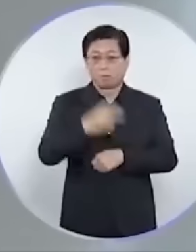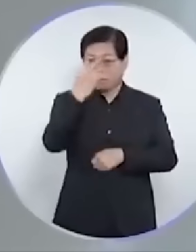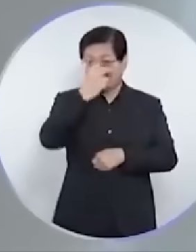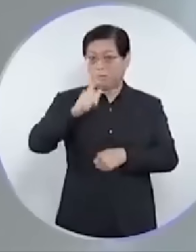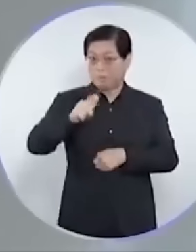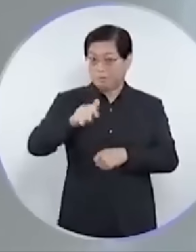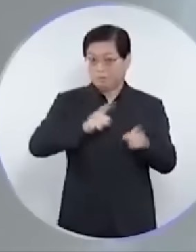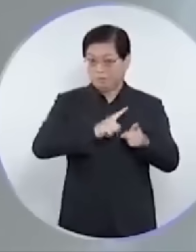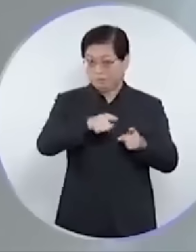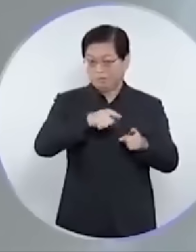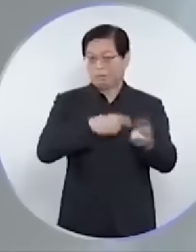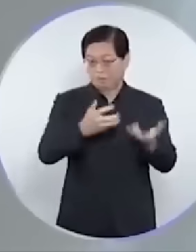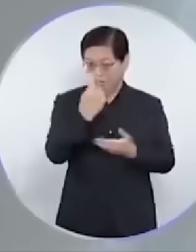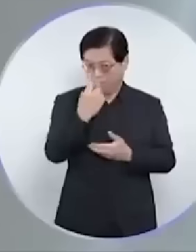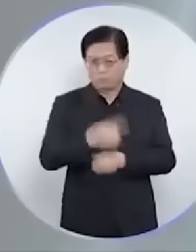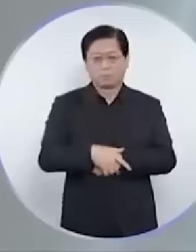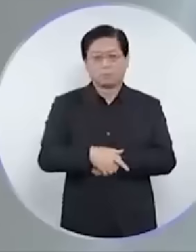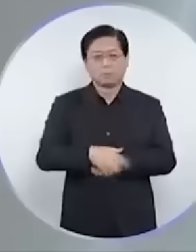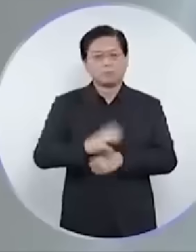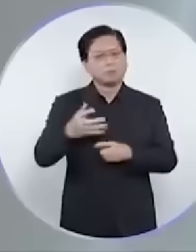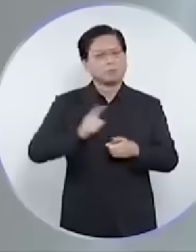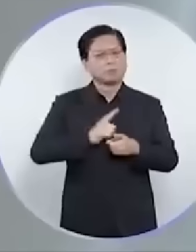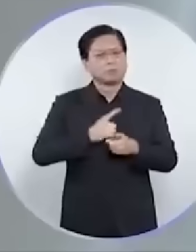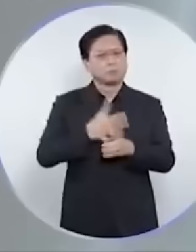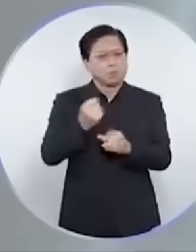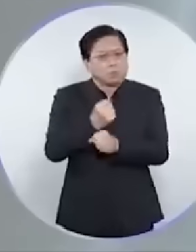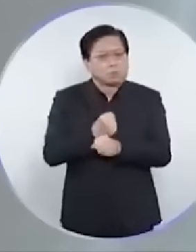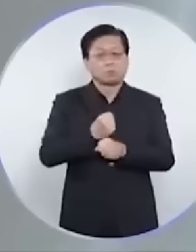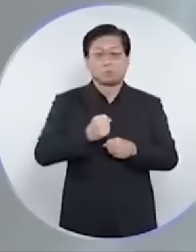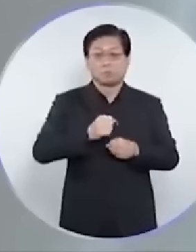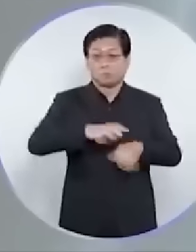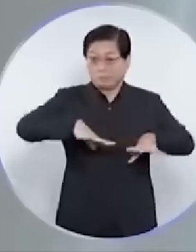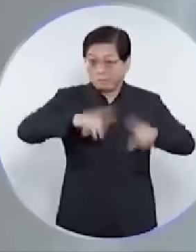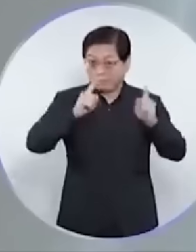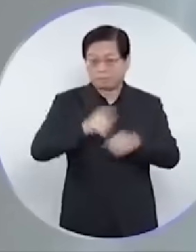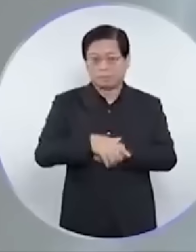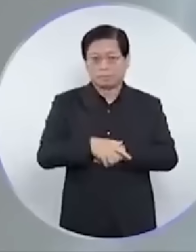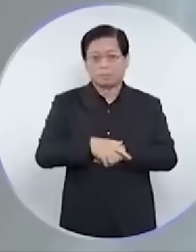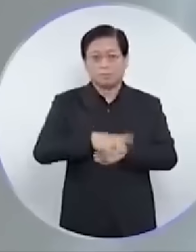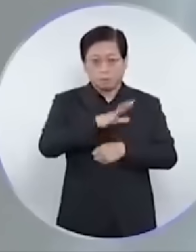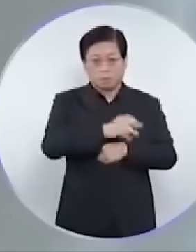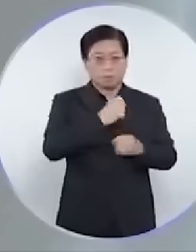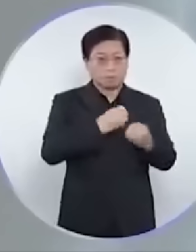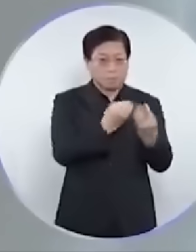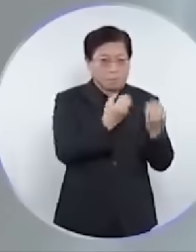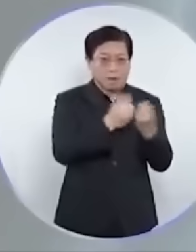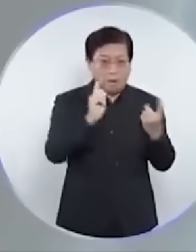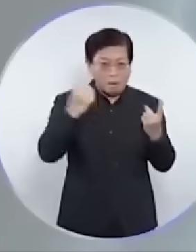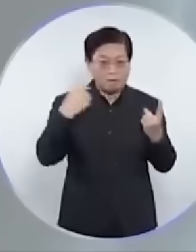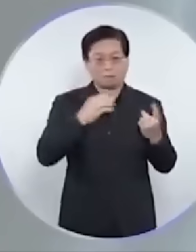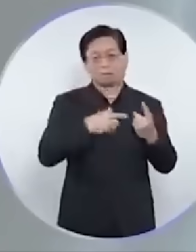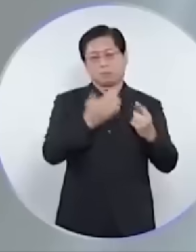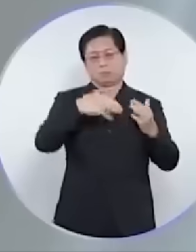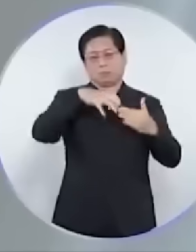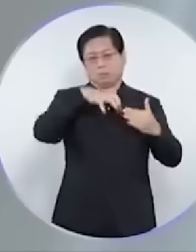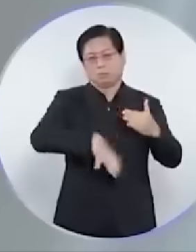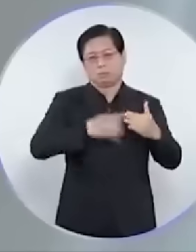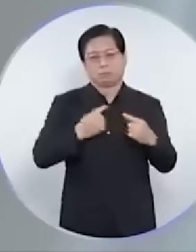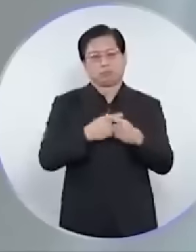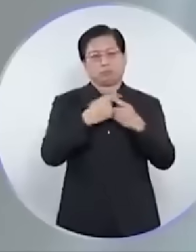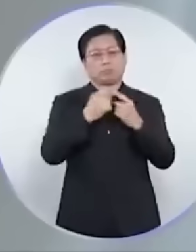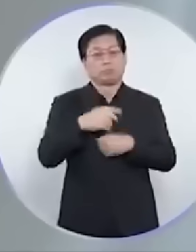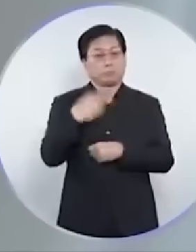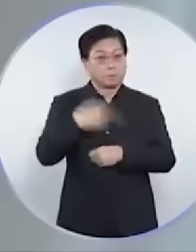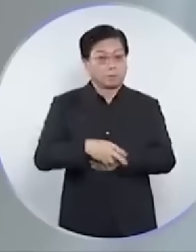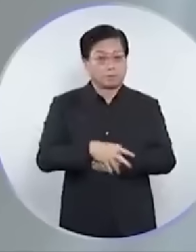管教授的这个案件，但是你没有去注意到，其实一开始有声音的是来自台大的校园，